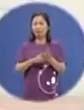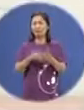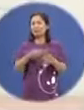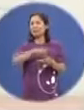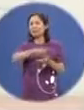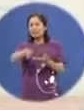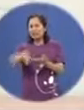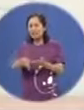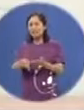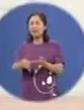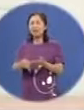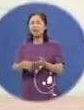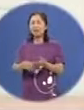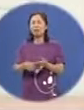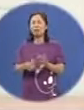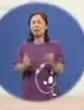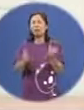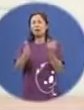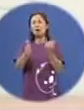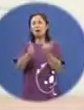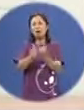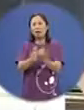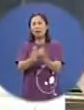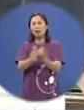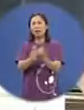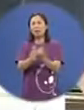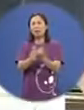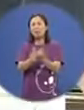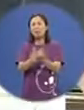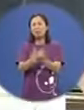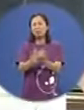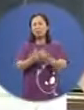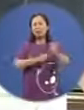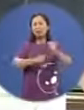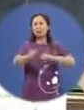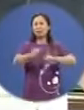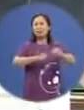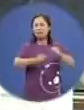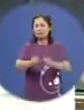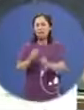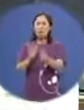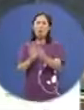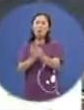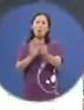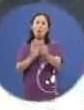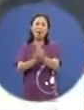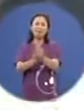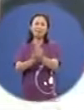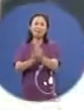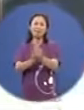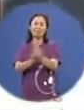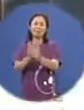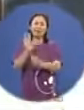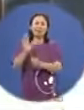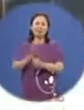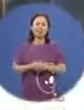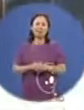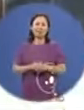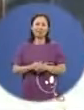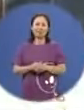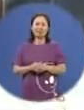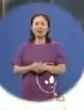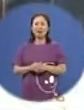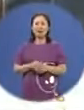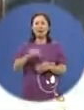はい、 だから県も出会いの場を作りますけども、自分たちも応援するから、 まあ、例えば企業レベルでもそういうことをやる